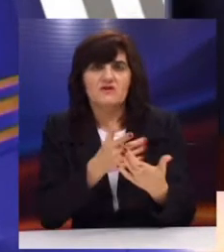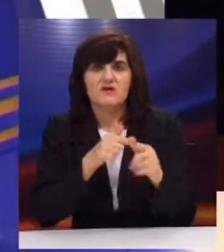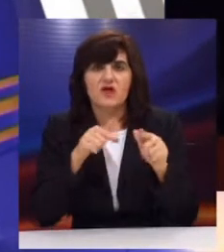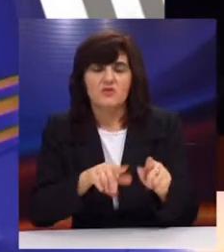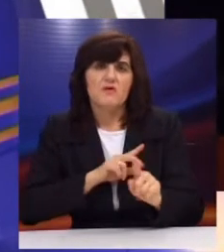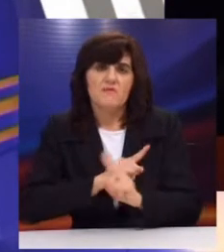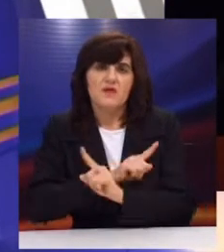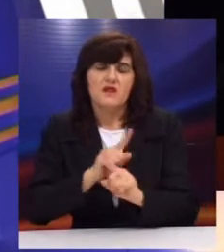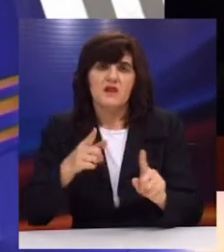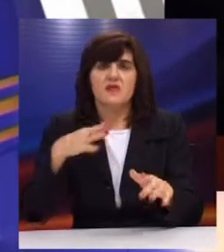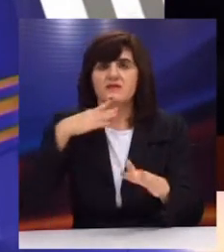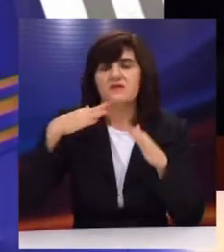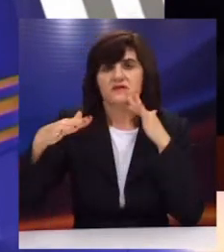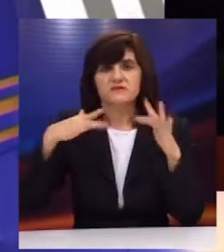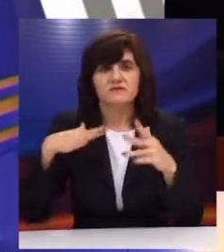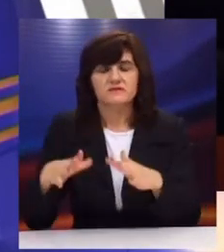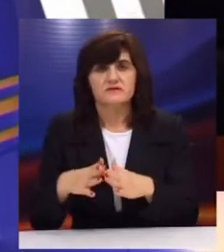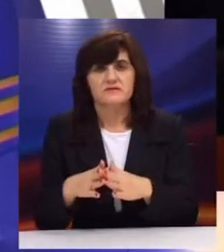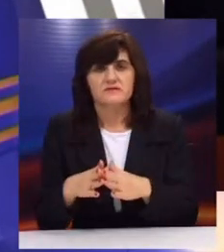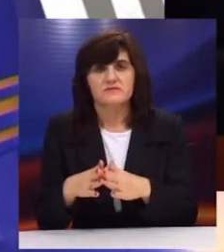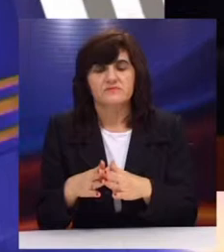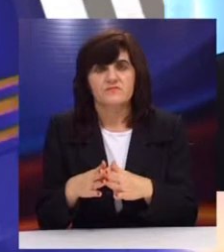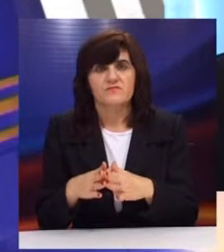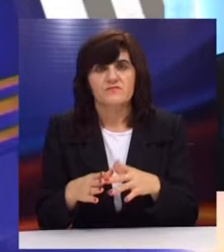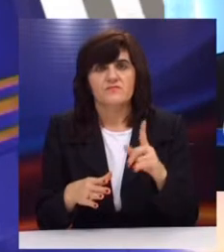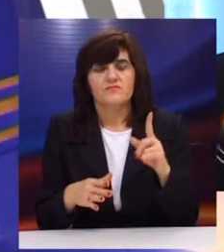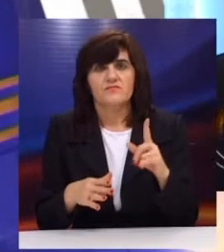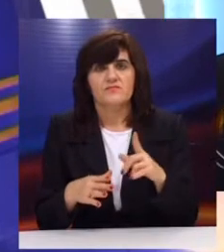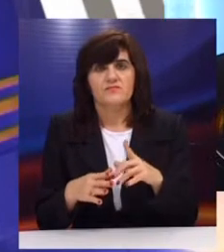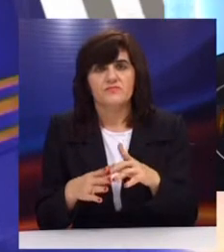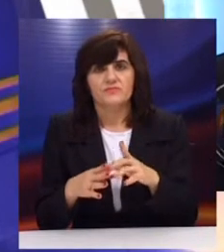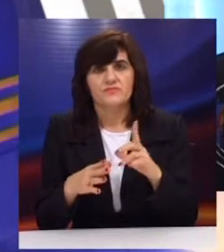gde živi značajan broj pripadnika slovačke nacionalne manjine.